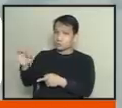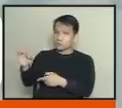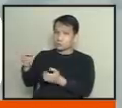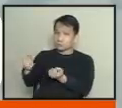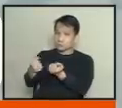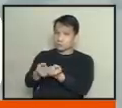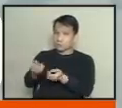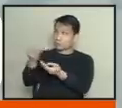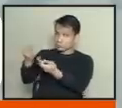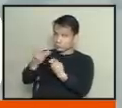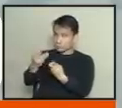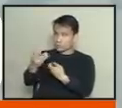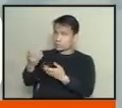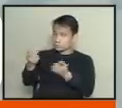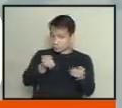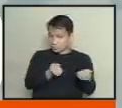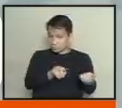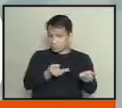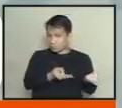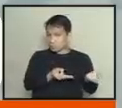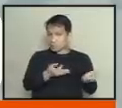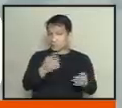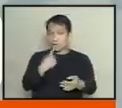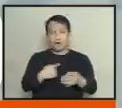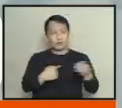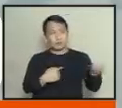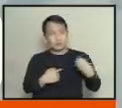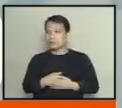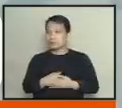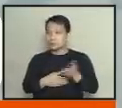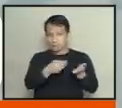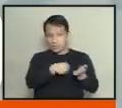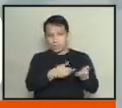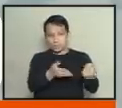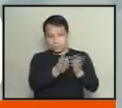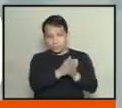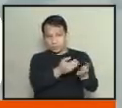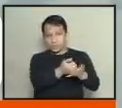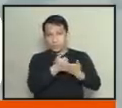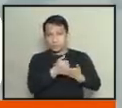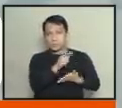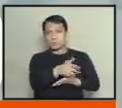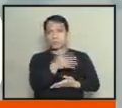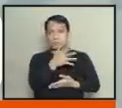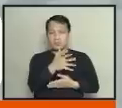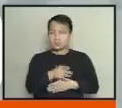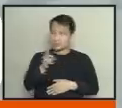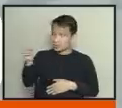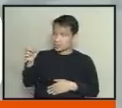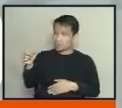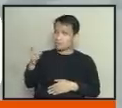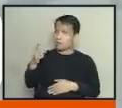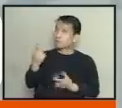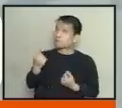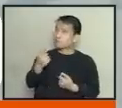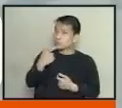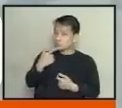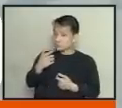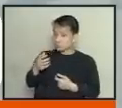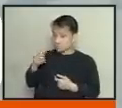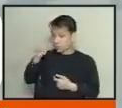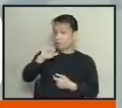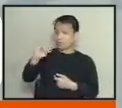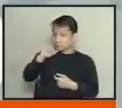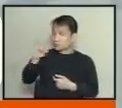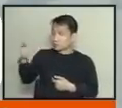mo nagpapakain sa akin? Binibigyan ako ng ni mama, ang mihingi ako. Tapos kada malalasing yung girlfriend mo, ano, sinusugod ako, hindi